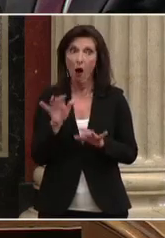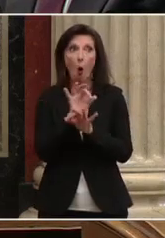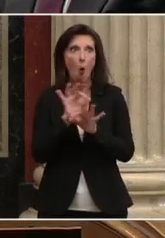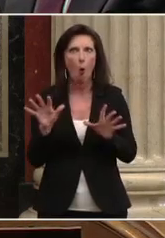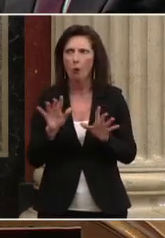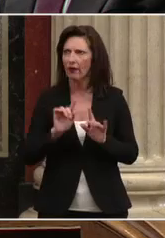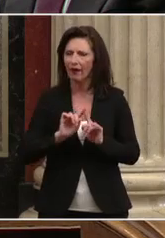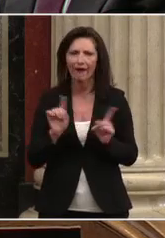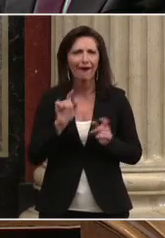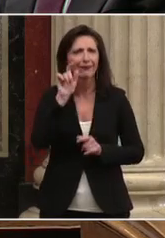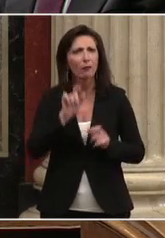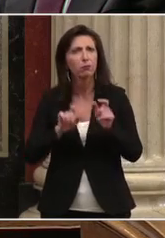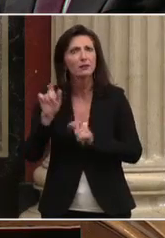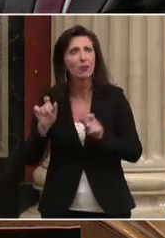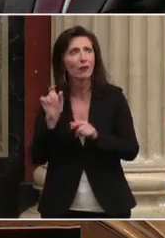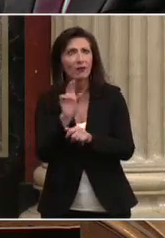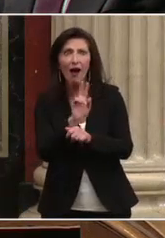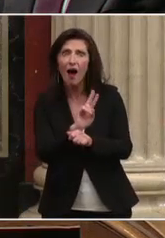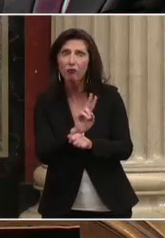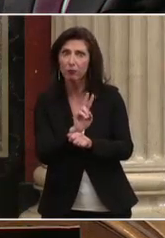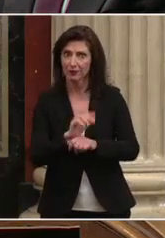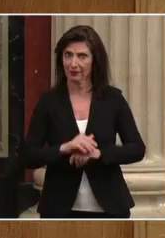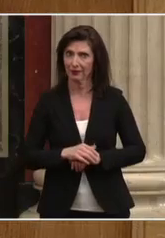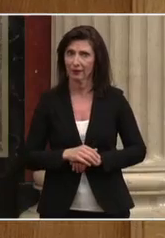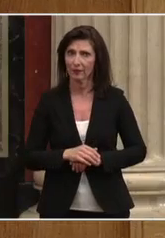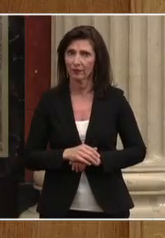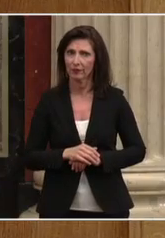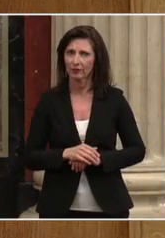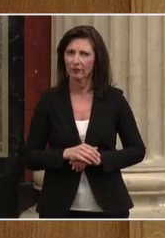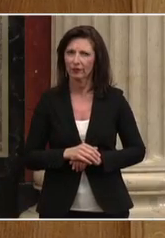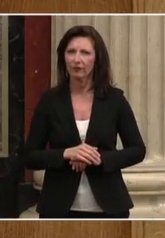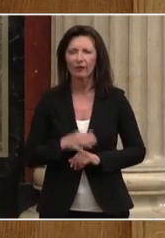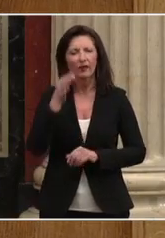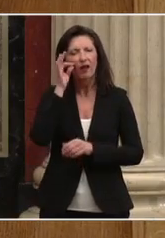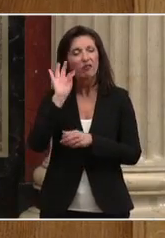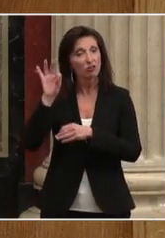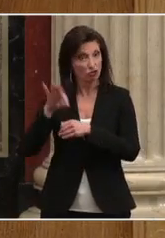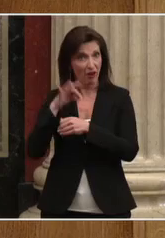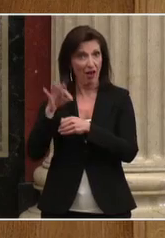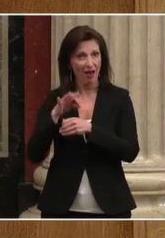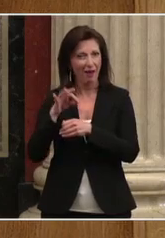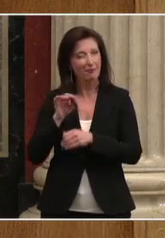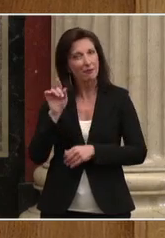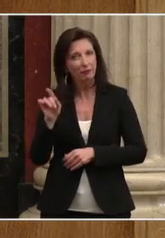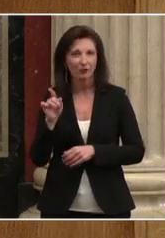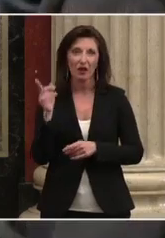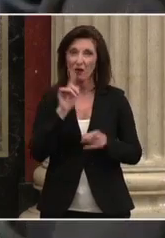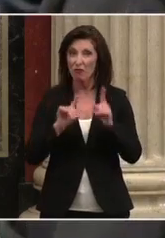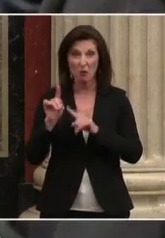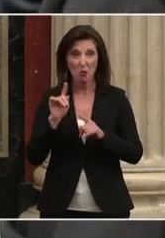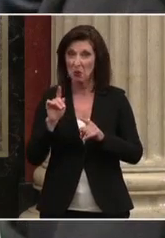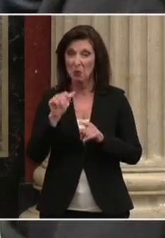nicht andere auf sie aufgepasst hätten. Gertrude Schneider wäre wahrscheinlich nicht mehr am